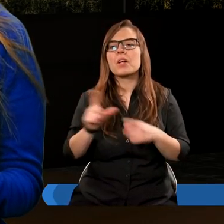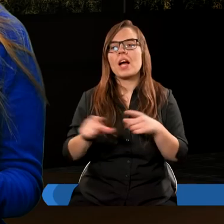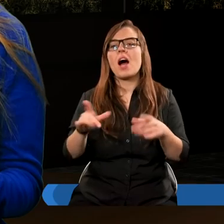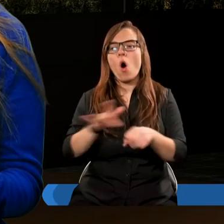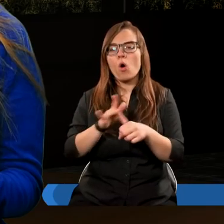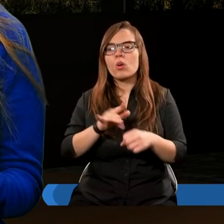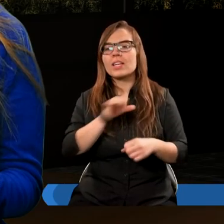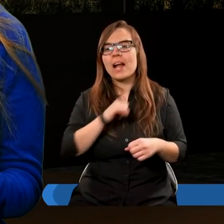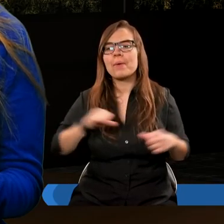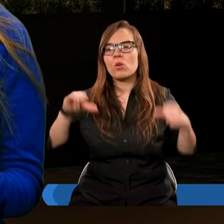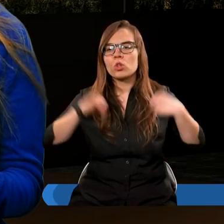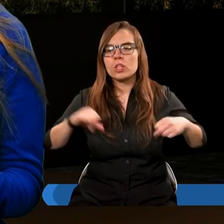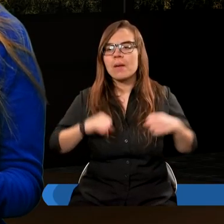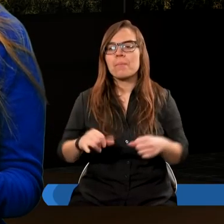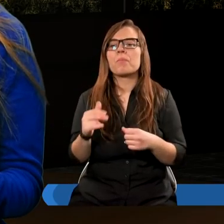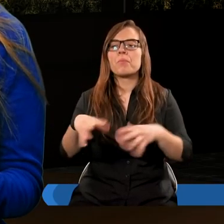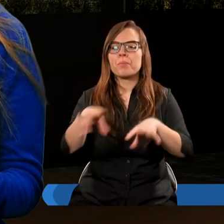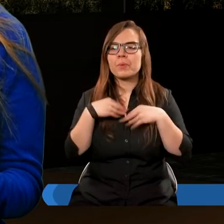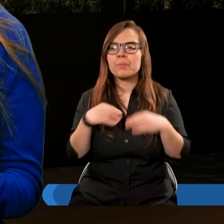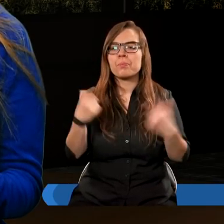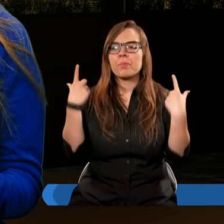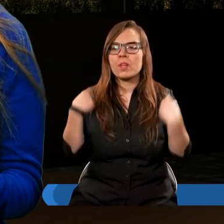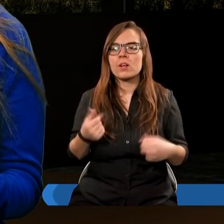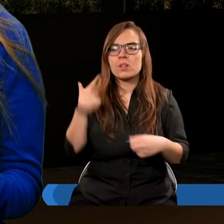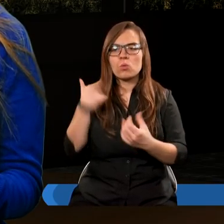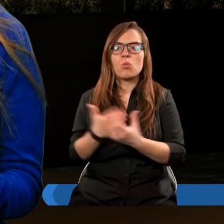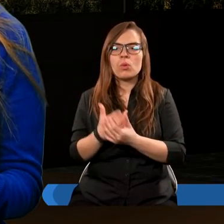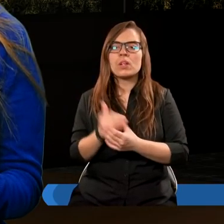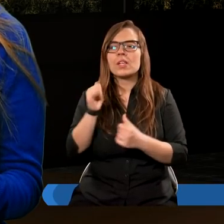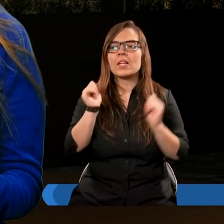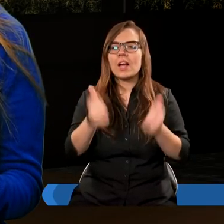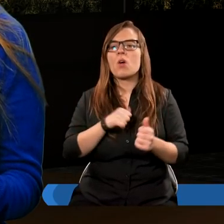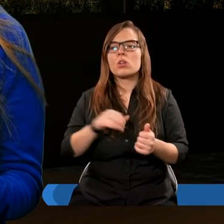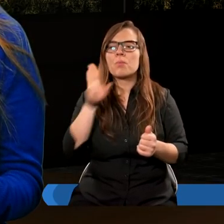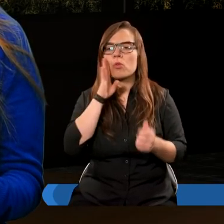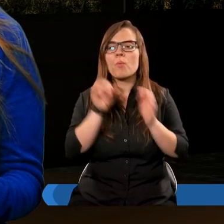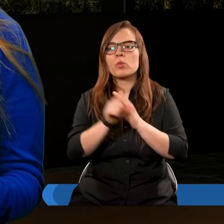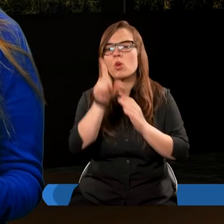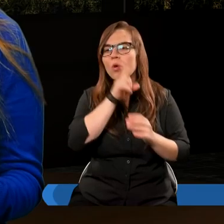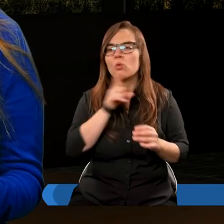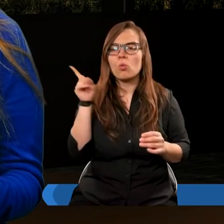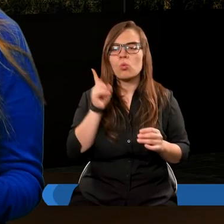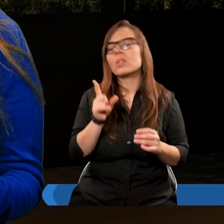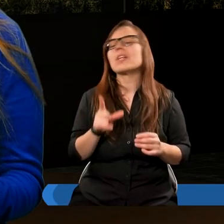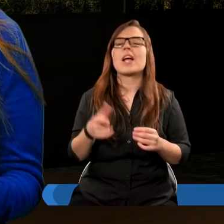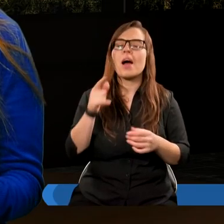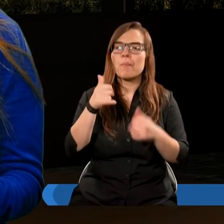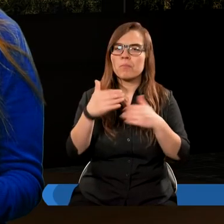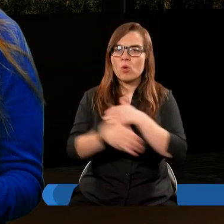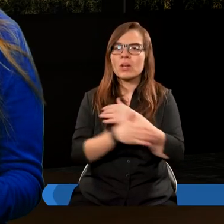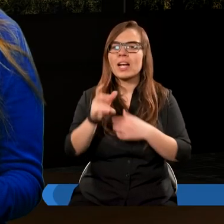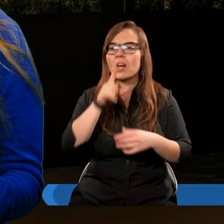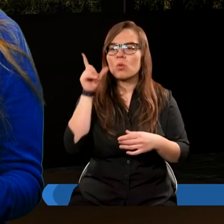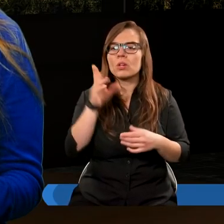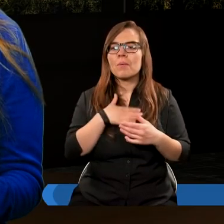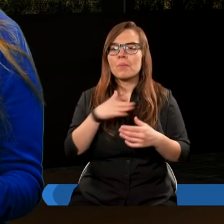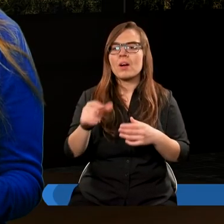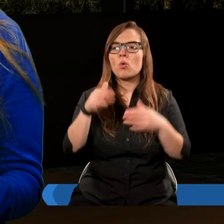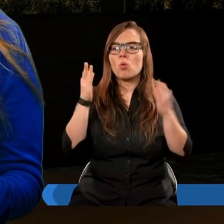ogołocił samego siebie, przyjmując postać sługi i stając się podobny do ludzi. A z postawy uznany za człowieka,